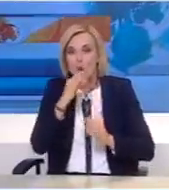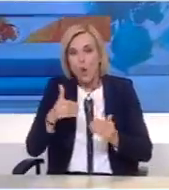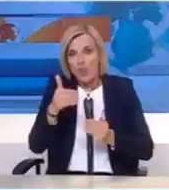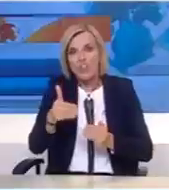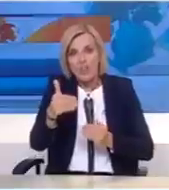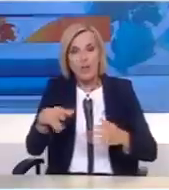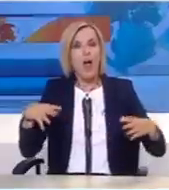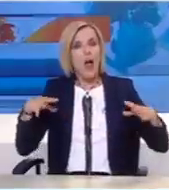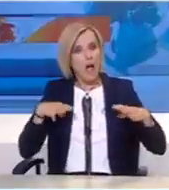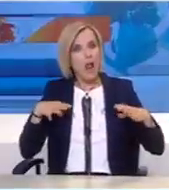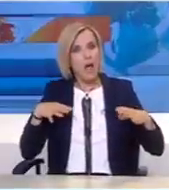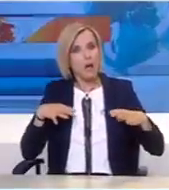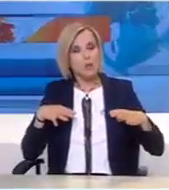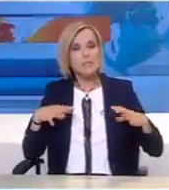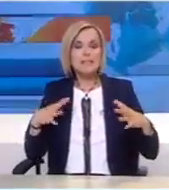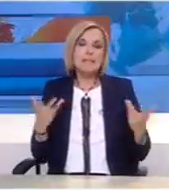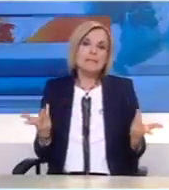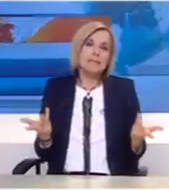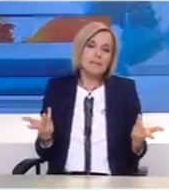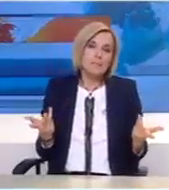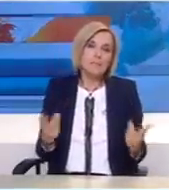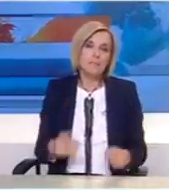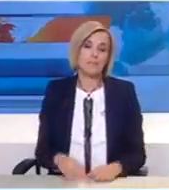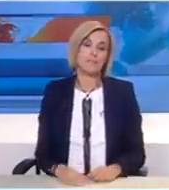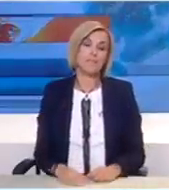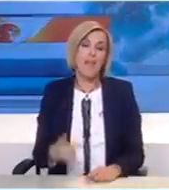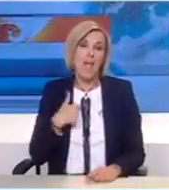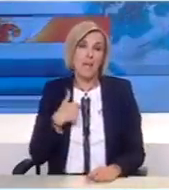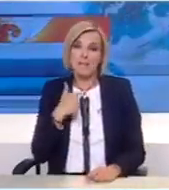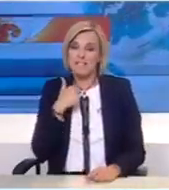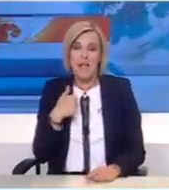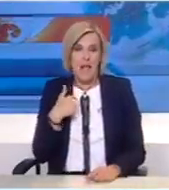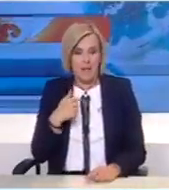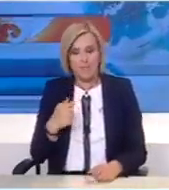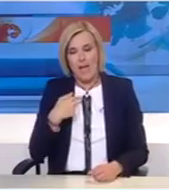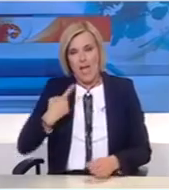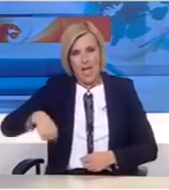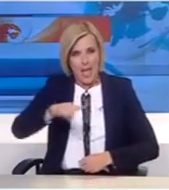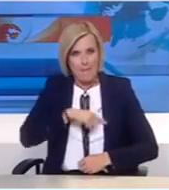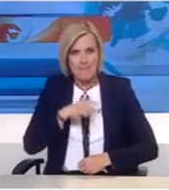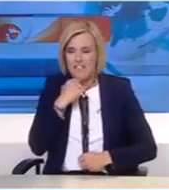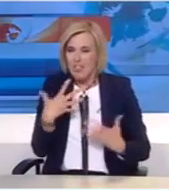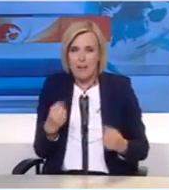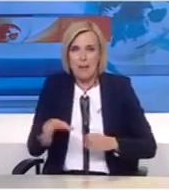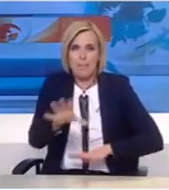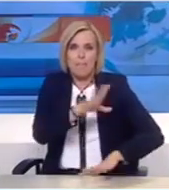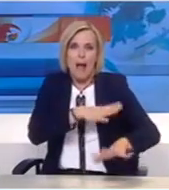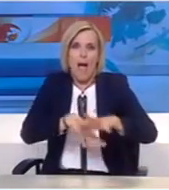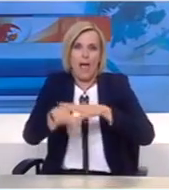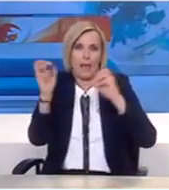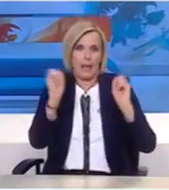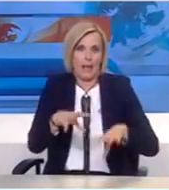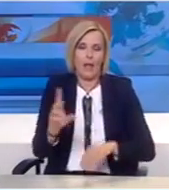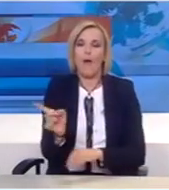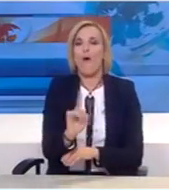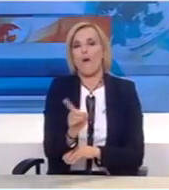μέτρων? Νομίζω δεν είναι κάτι που μπορεί να το μαγικά να το εφαρμόσει. Πρέπει να συνεργαστεί ο κόσμος, πρέπει να συνεργαστούν οι υγειονομικοί, πρέπει όλοι